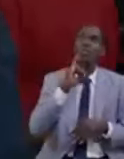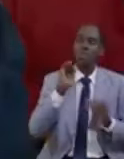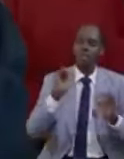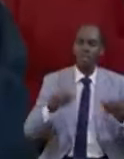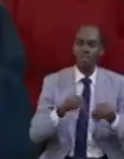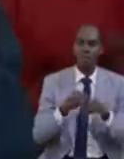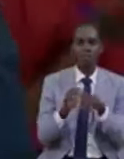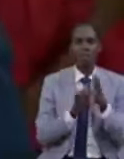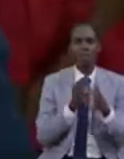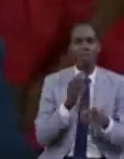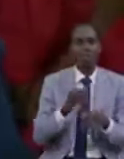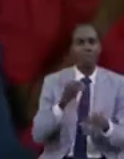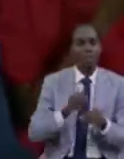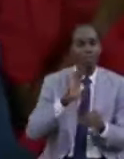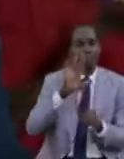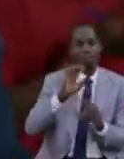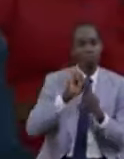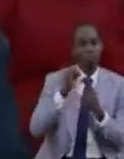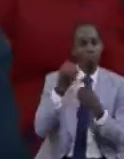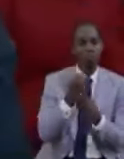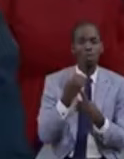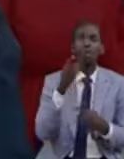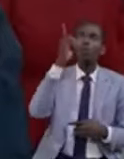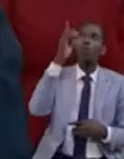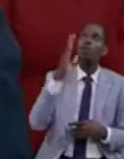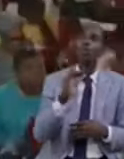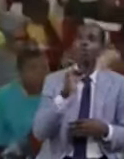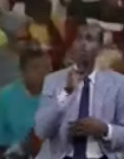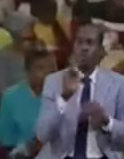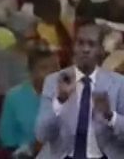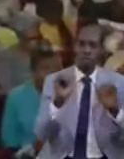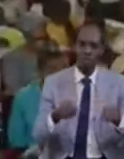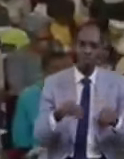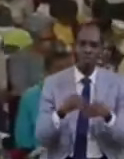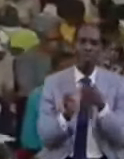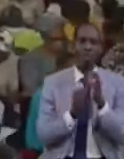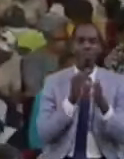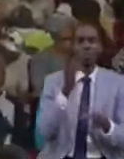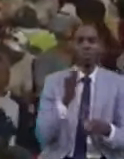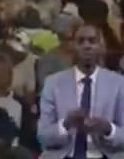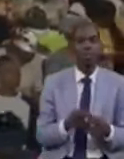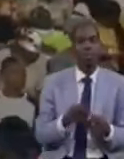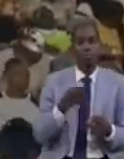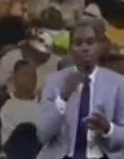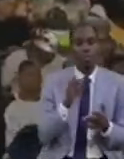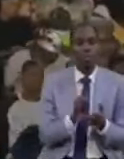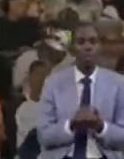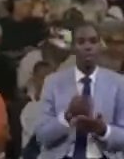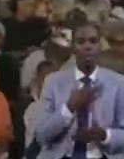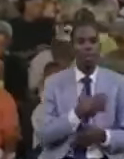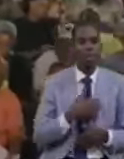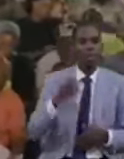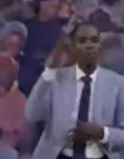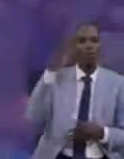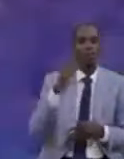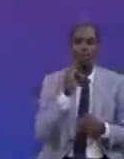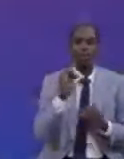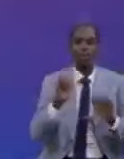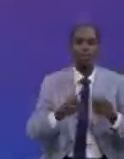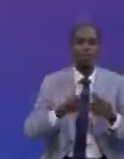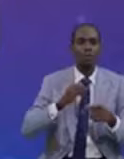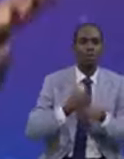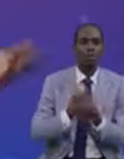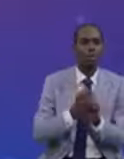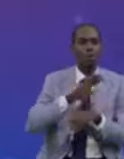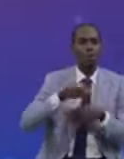dans ta situation Dieu est capable et dit Dieu peut vous combler de